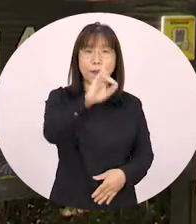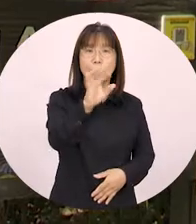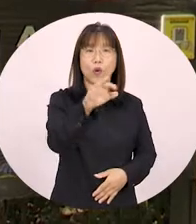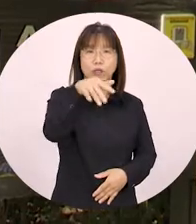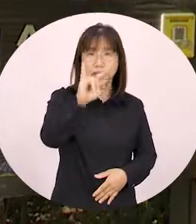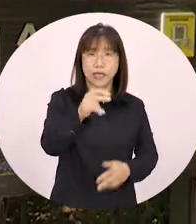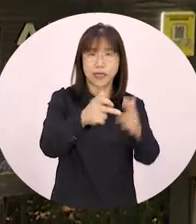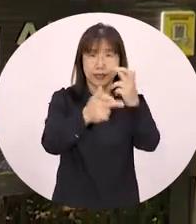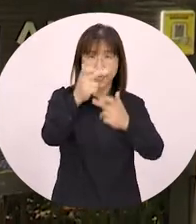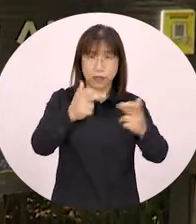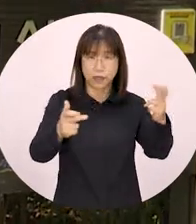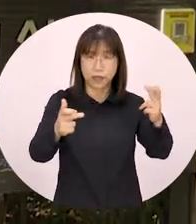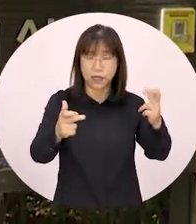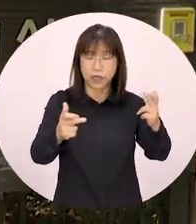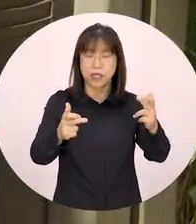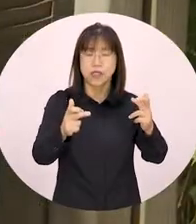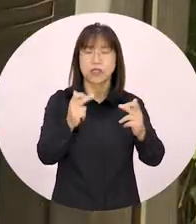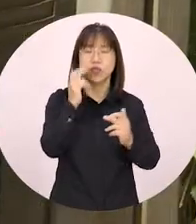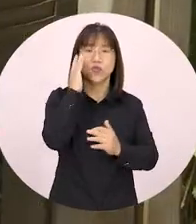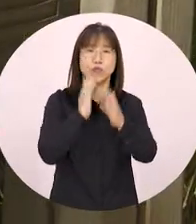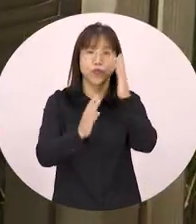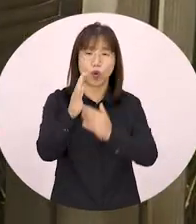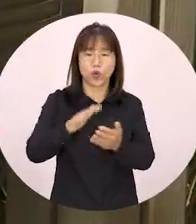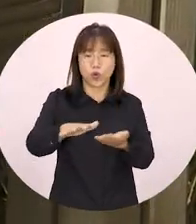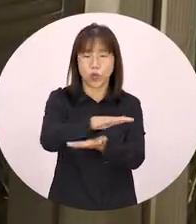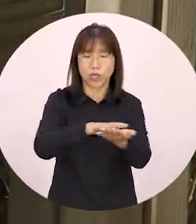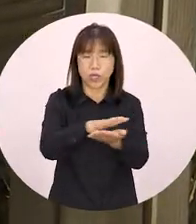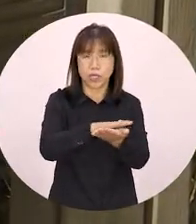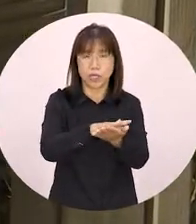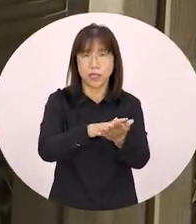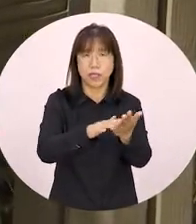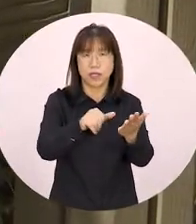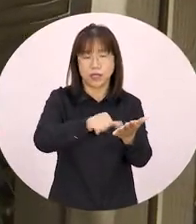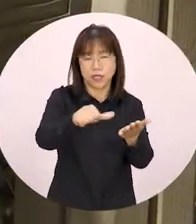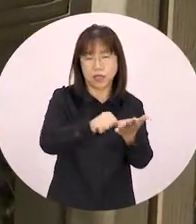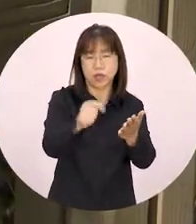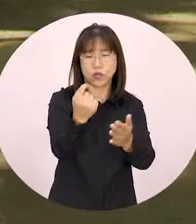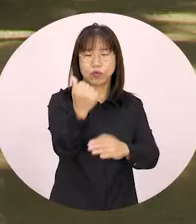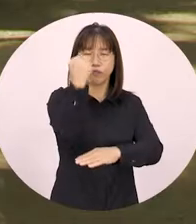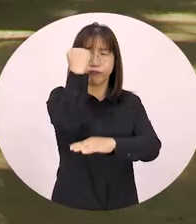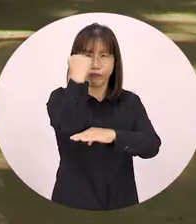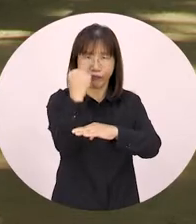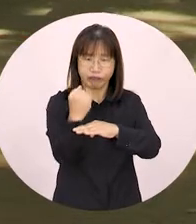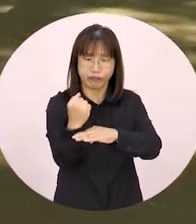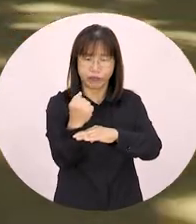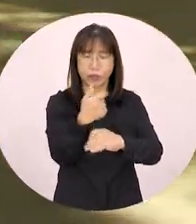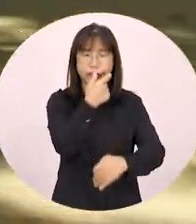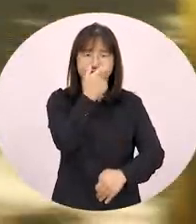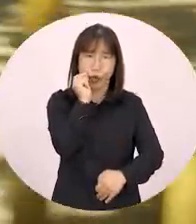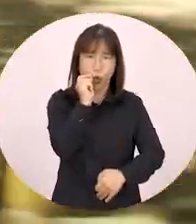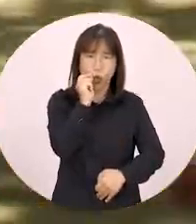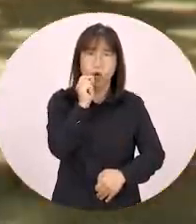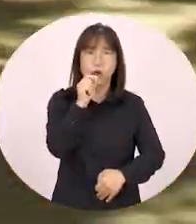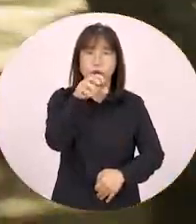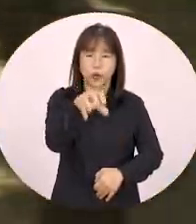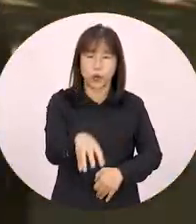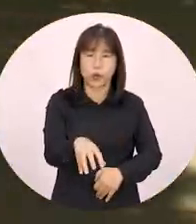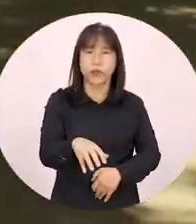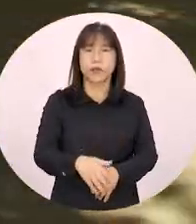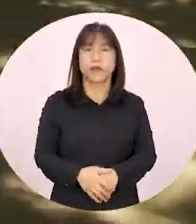그동안 봉재 산 숲속 놀이터 는 놀이 시설들이 노화되고 주민들을 위한 편의시설이 많이 부족한 상황이었습니다